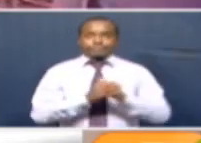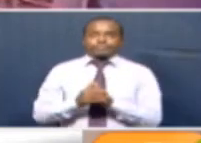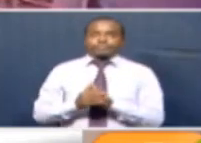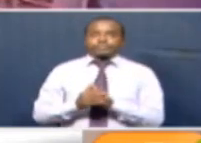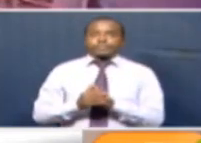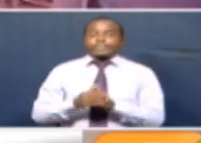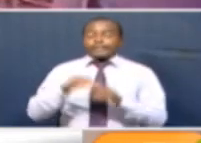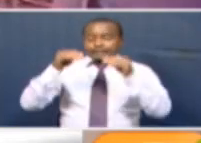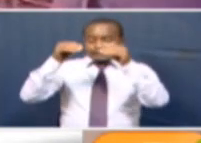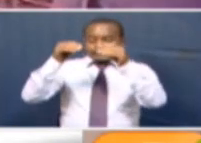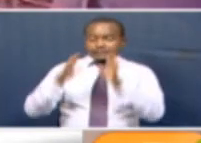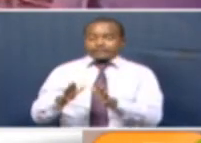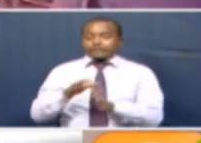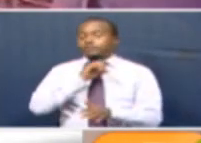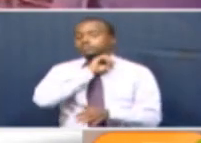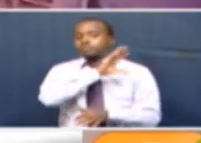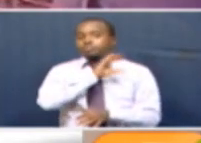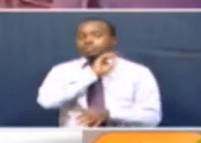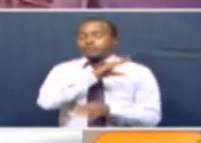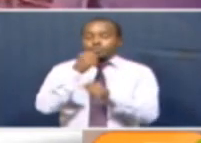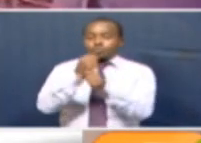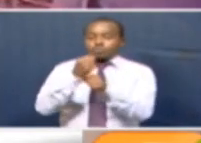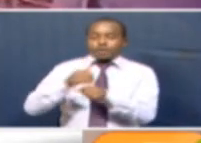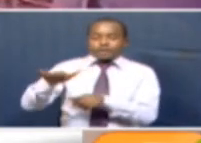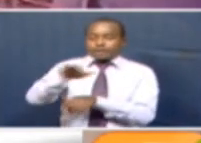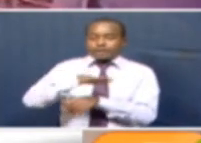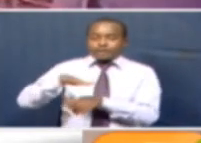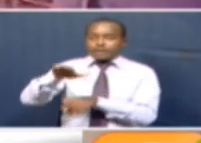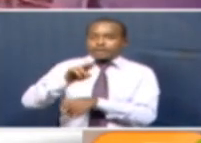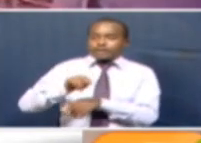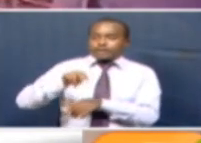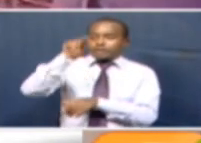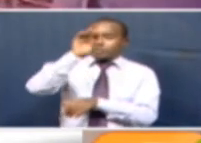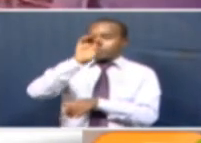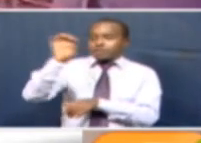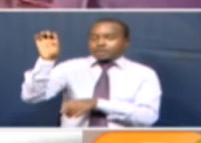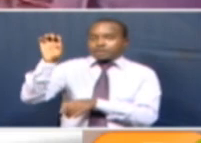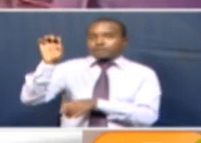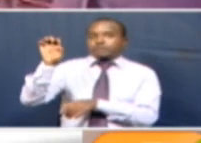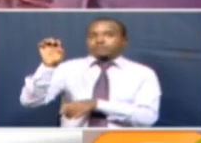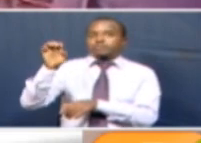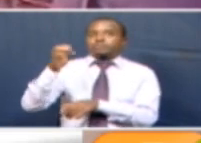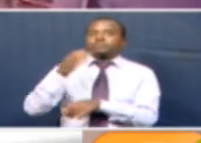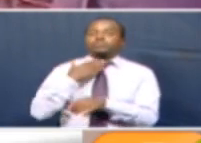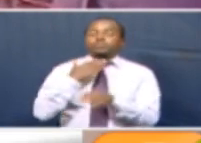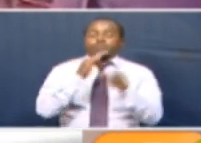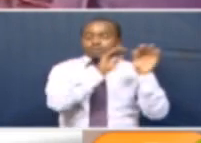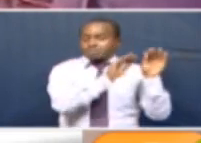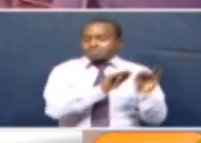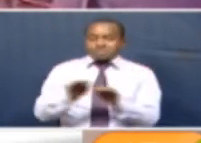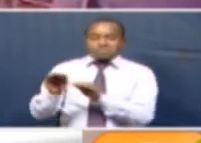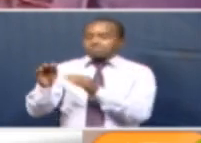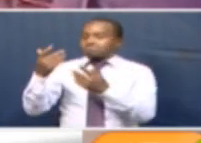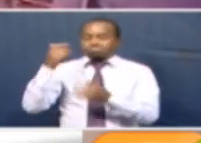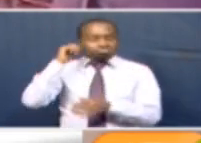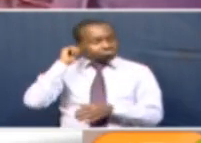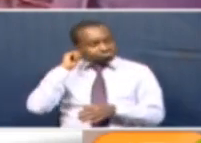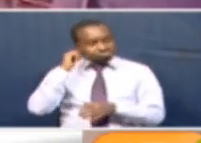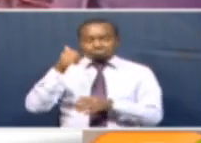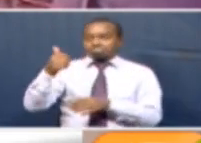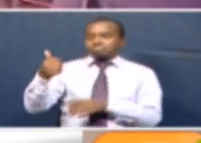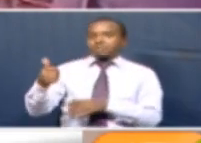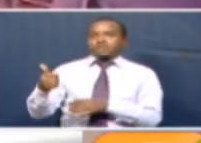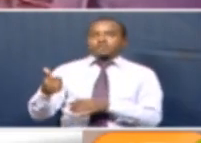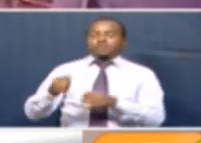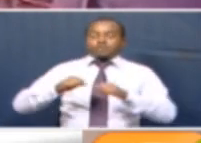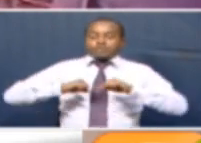Kilio cha walimu wanaohudumu katika maeneo ya kaskazini mashariki humu nchini kutaka uhamisho bado hakijasikizwa na wakuu wa